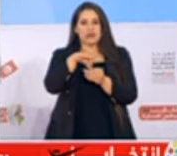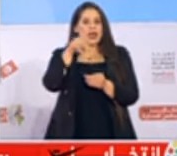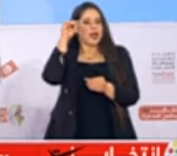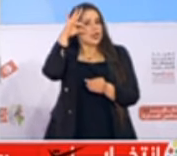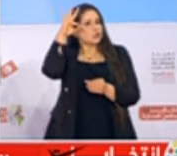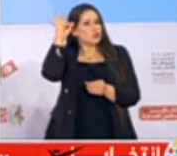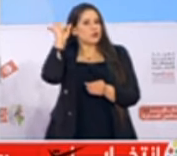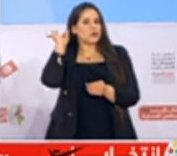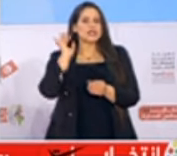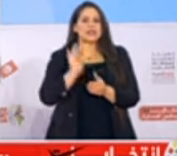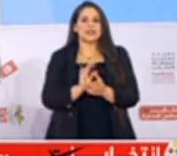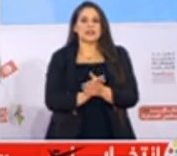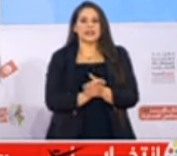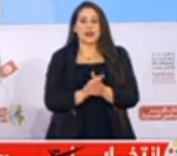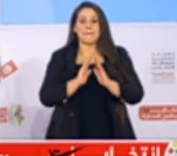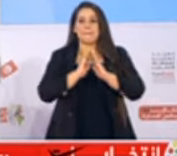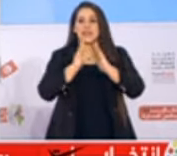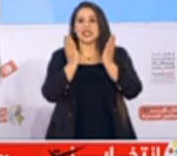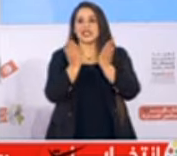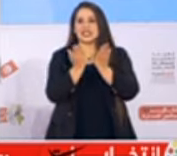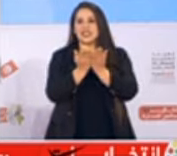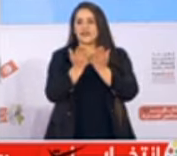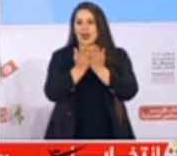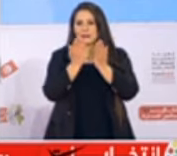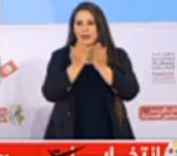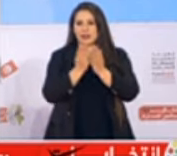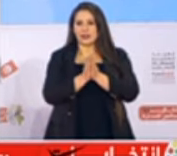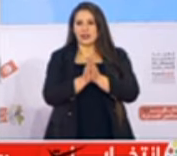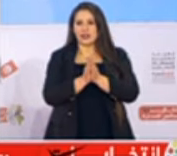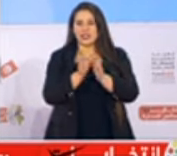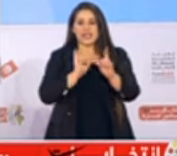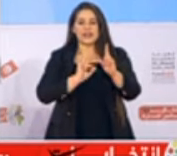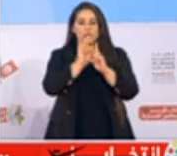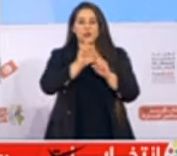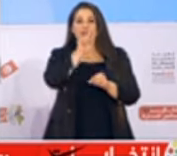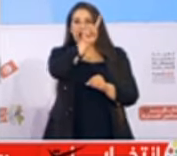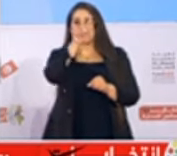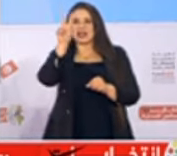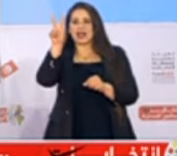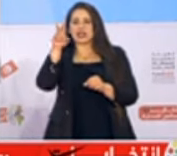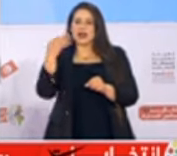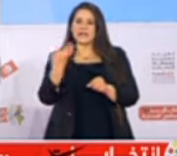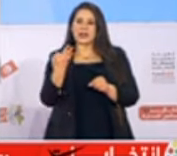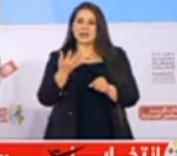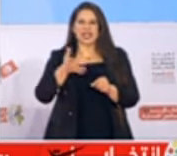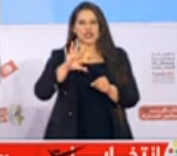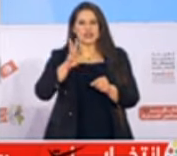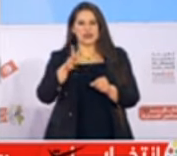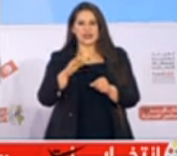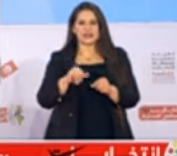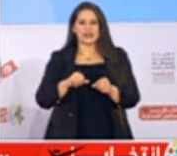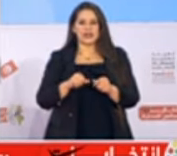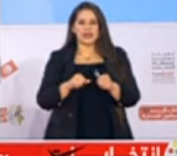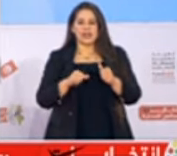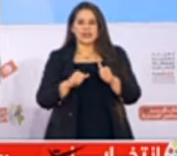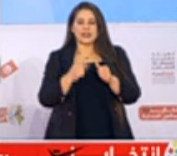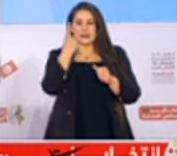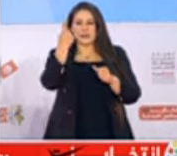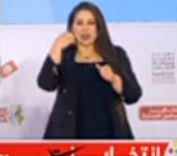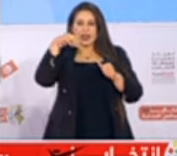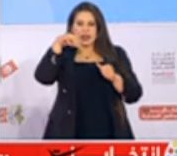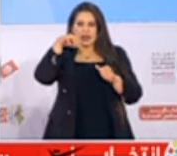بالانتخابات التشريعية بصفة عامة هي في حدود 12%، يعني بعملية حسابية تقريب 1,100,000